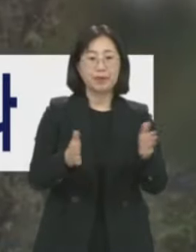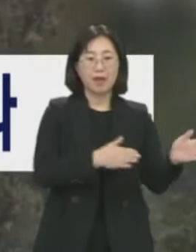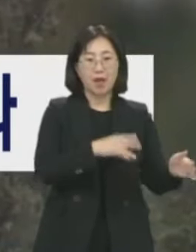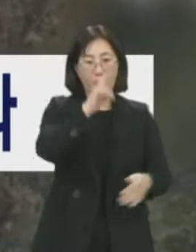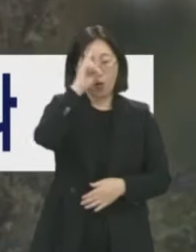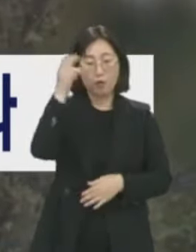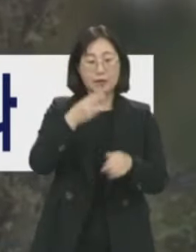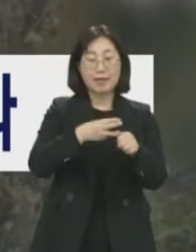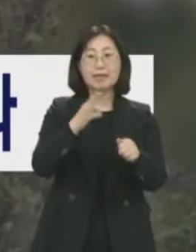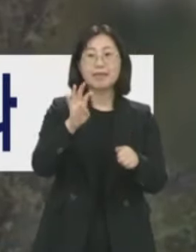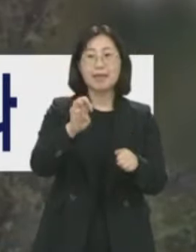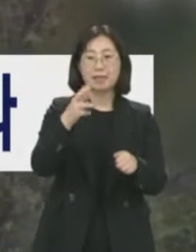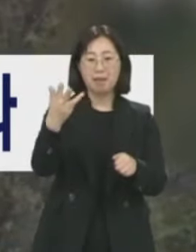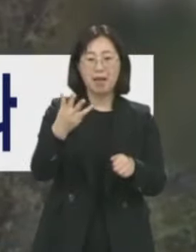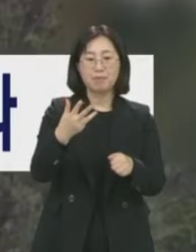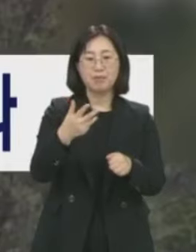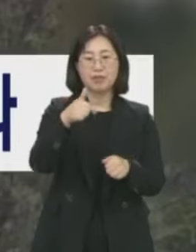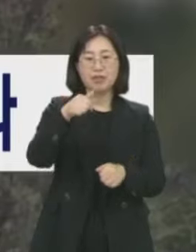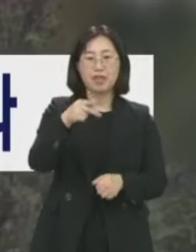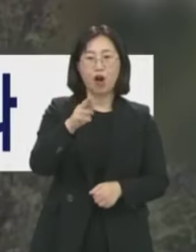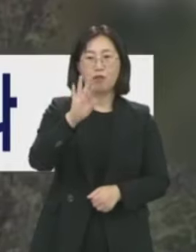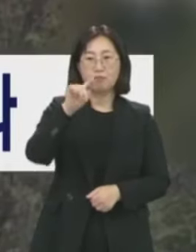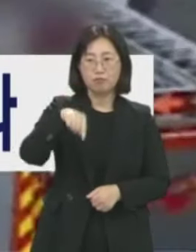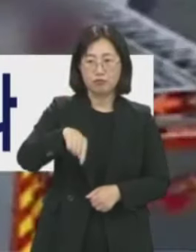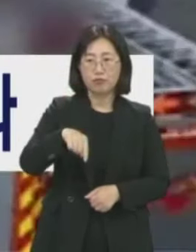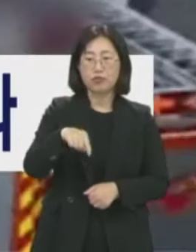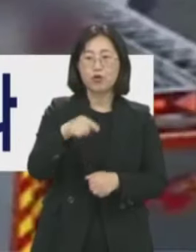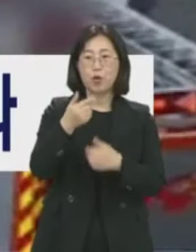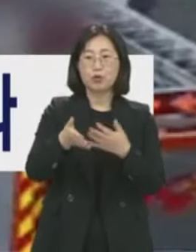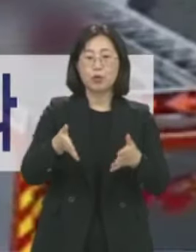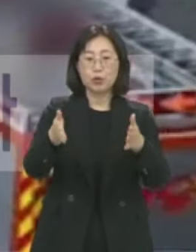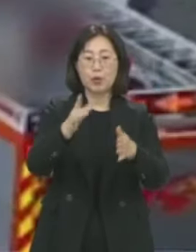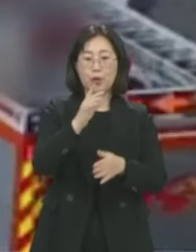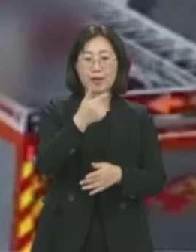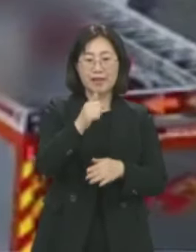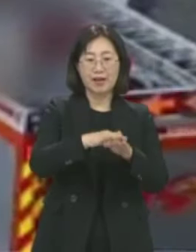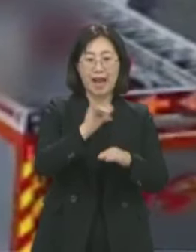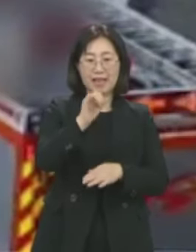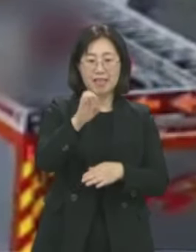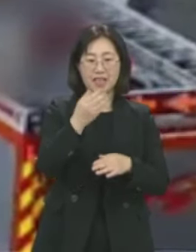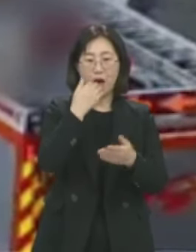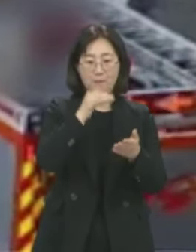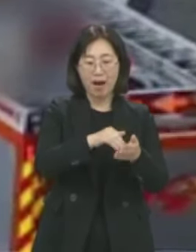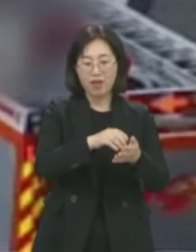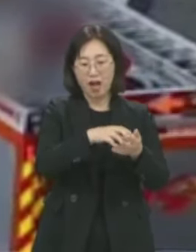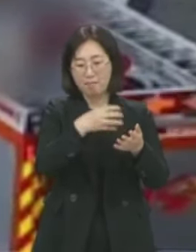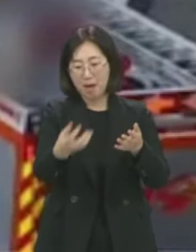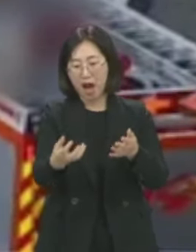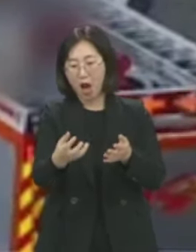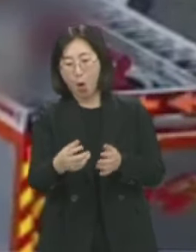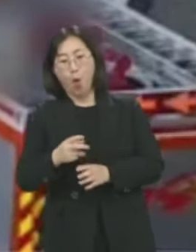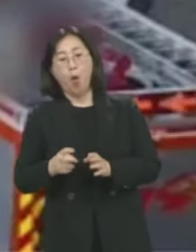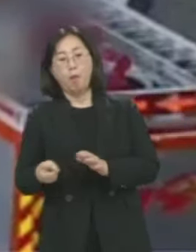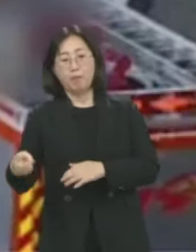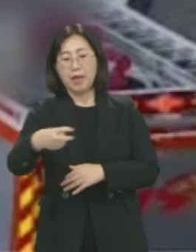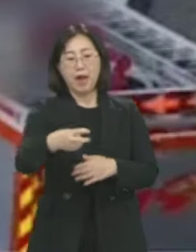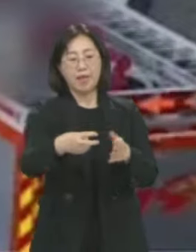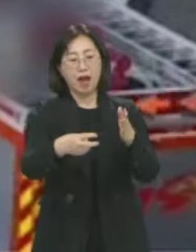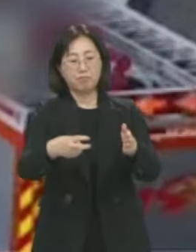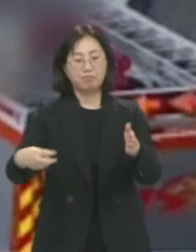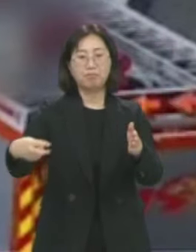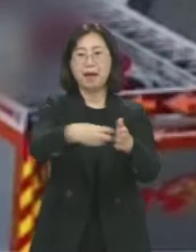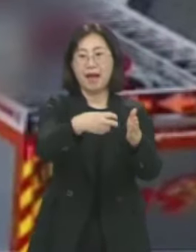3시 48분쯤엔 경부고속도로 하행선 대전 IC 부근에서 바위가 떨어지면서 이를 피하려던 화물차 한